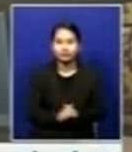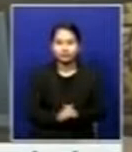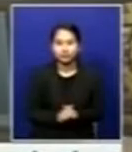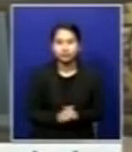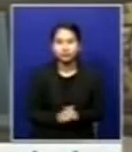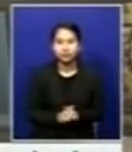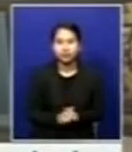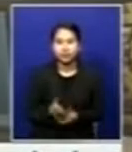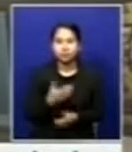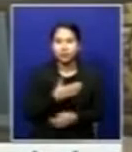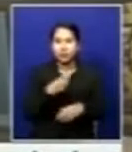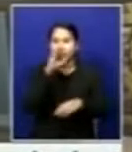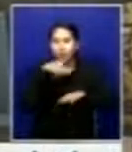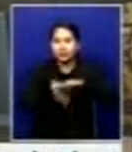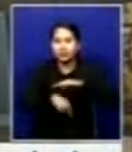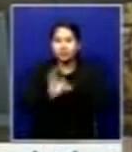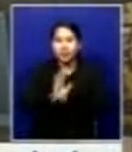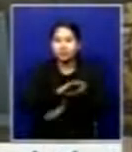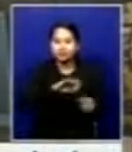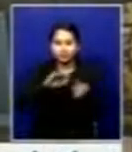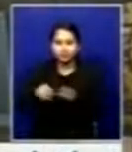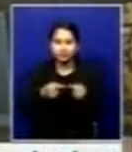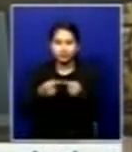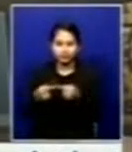ผมจะไม่ลงรายละเอียดขอต่อไปครับ